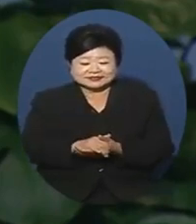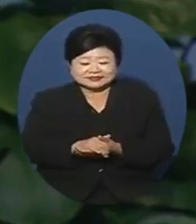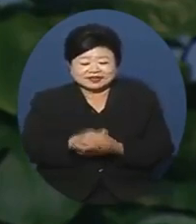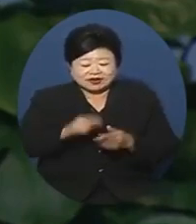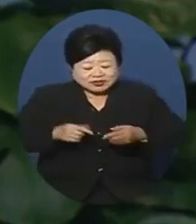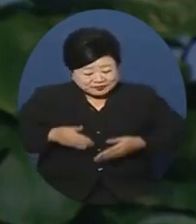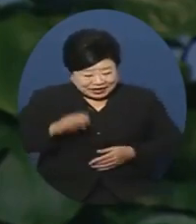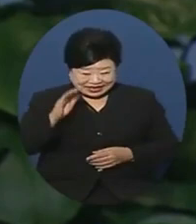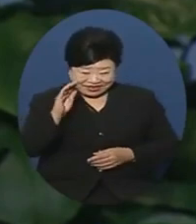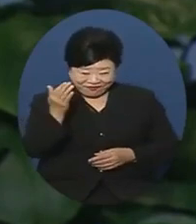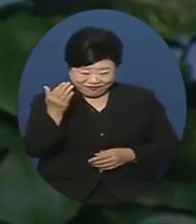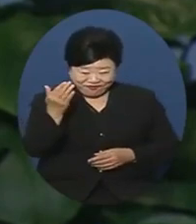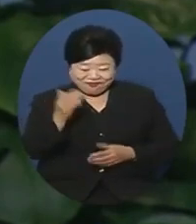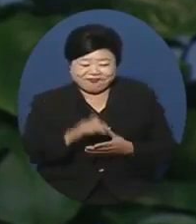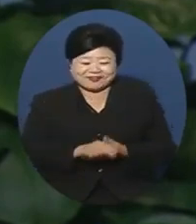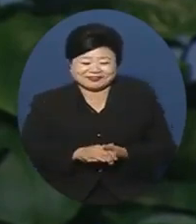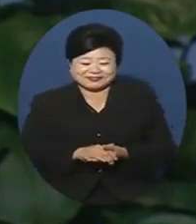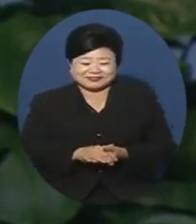거듭나시게 되는